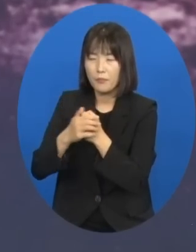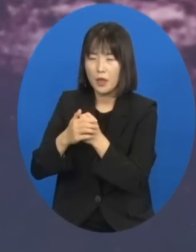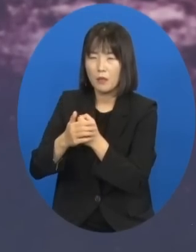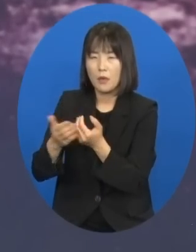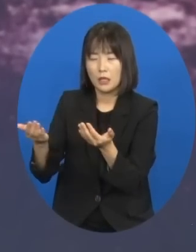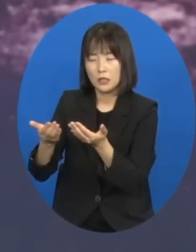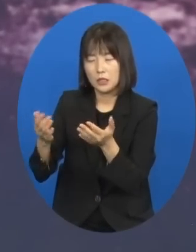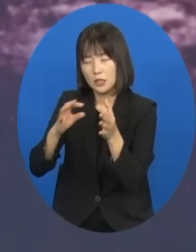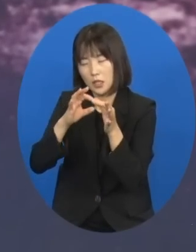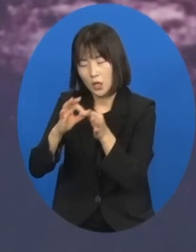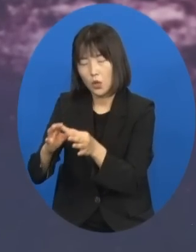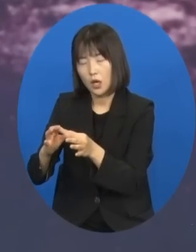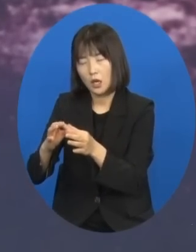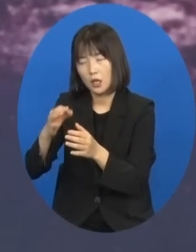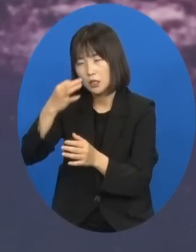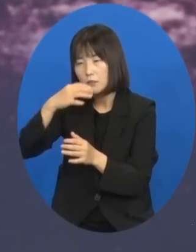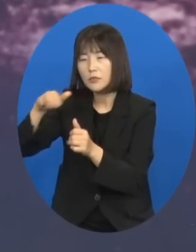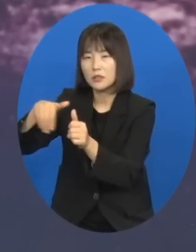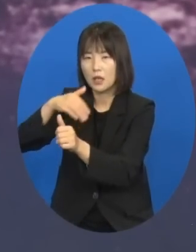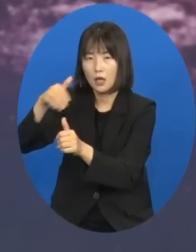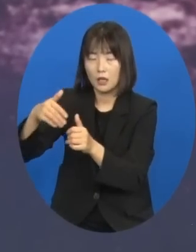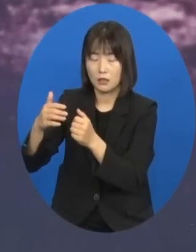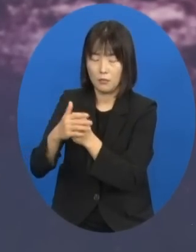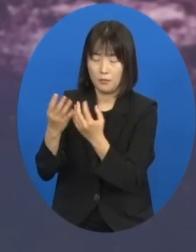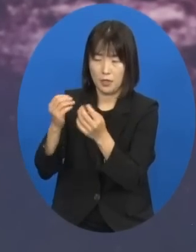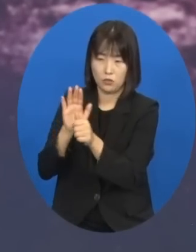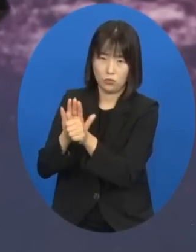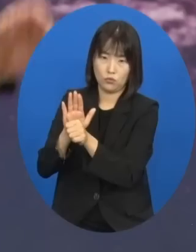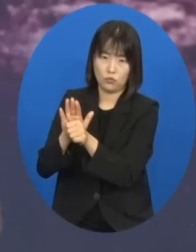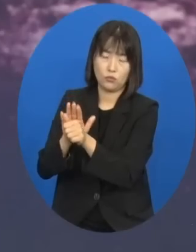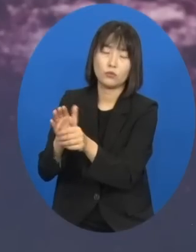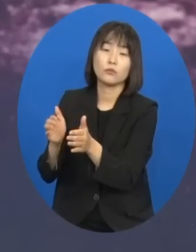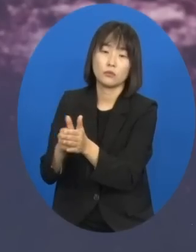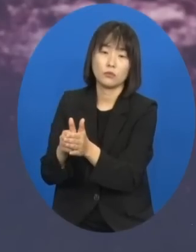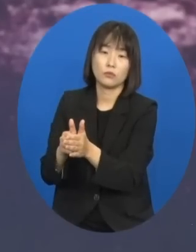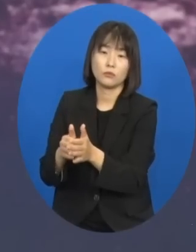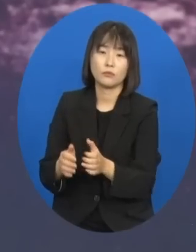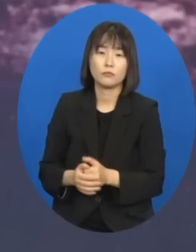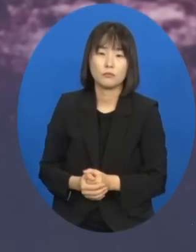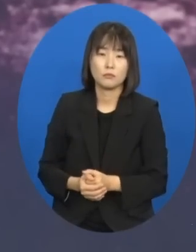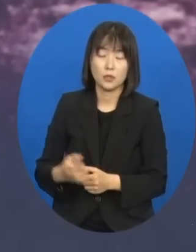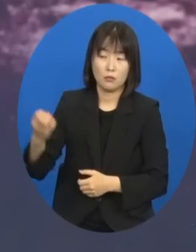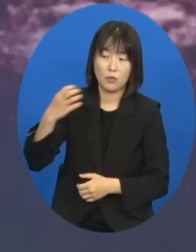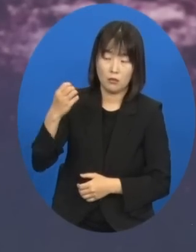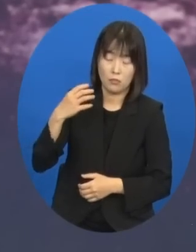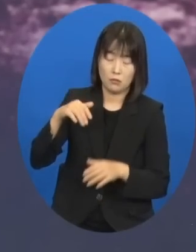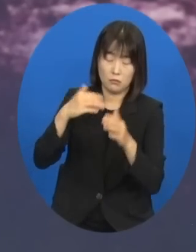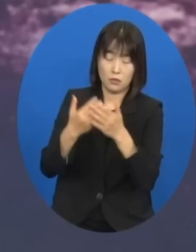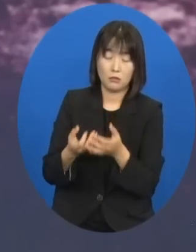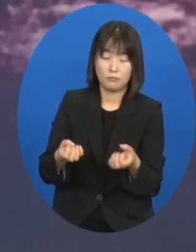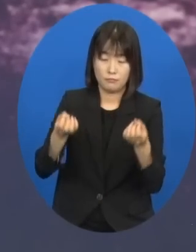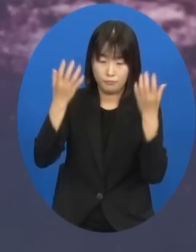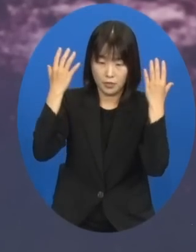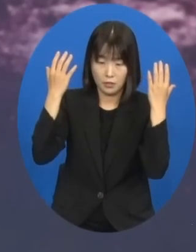분이었기 때문에 많이 도와드렸어요. 그래서 뭐 그런 얘기 다 잊고 있었는데요.